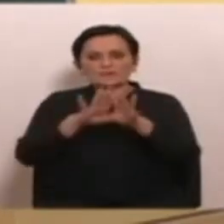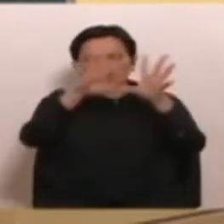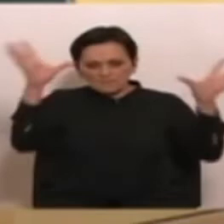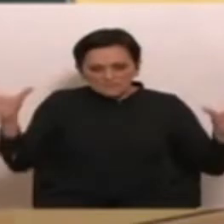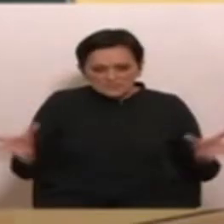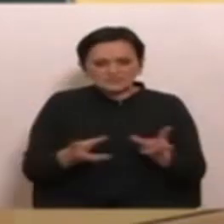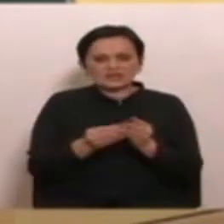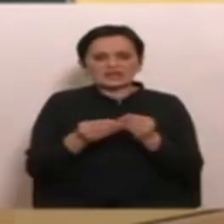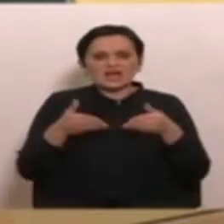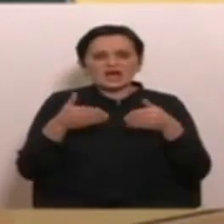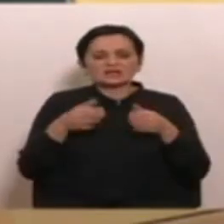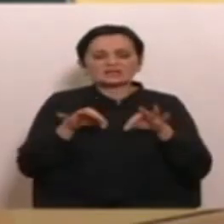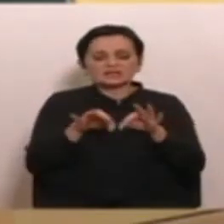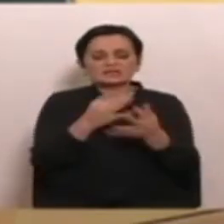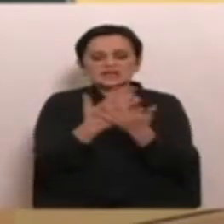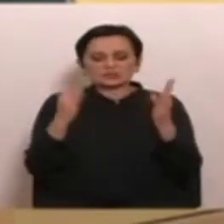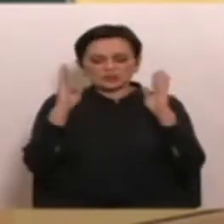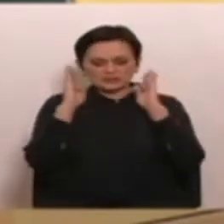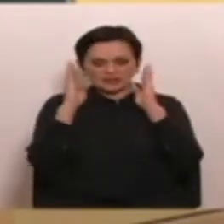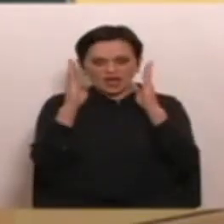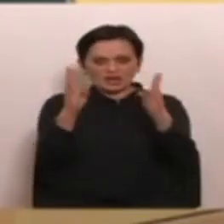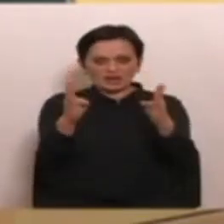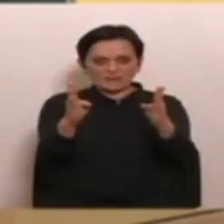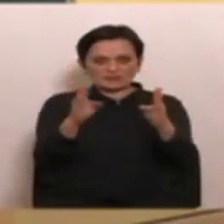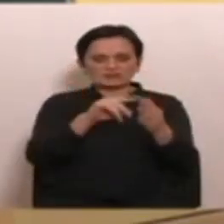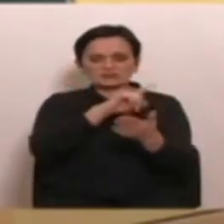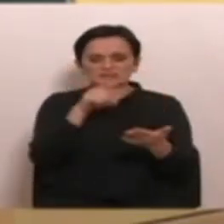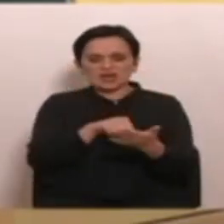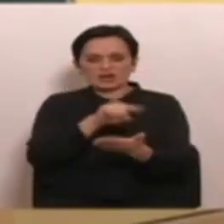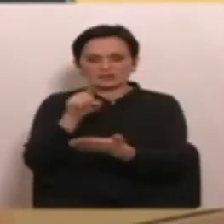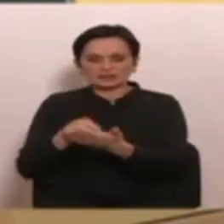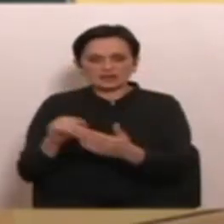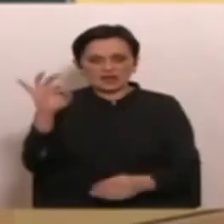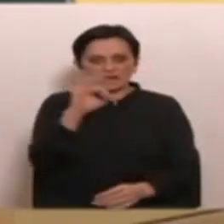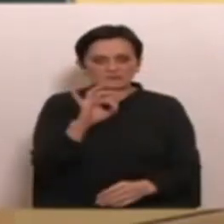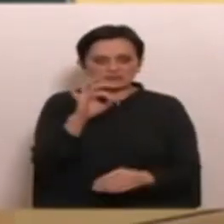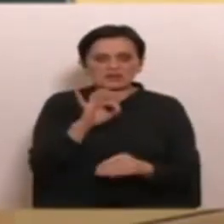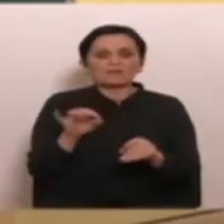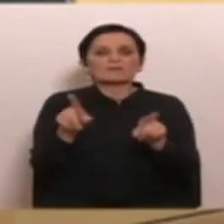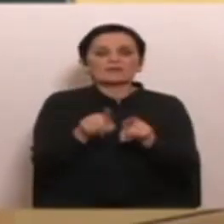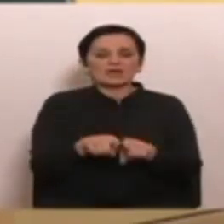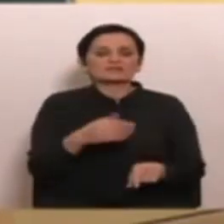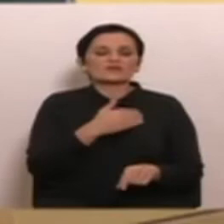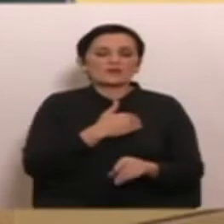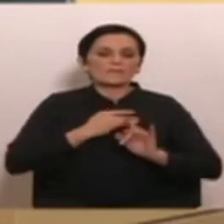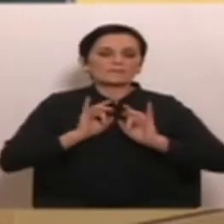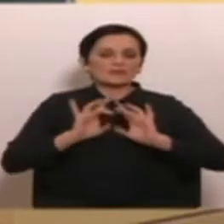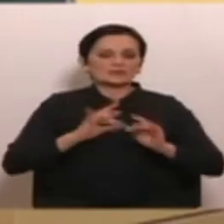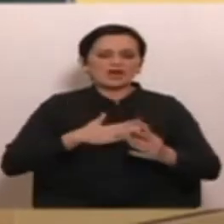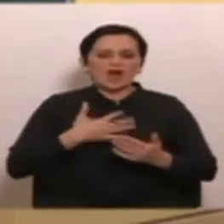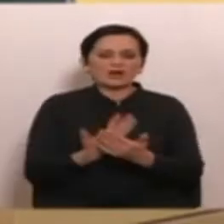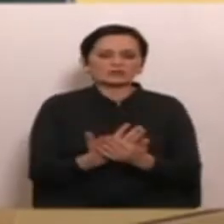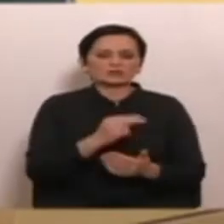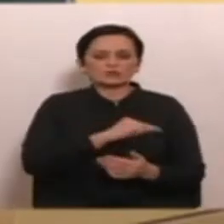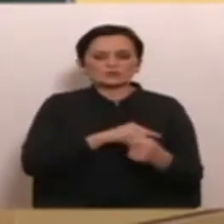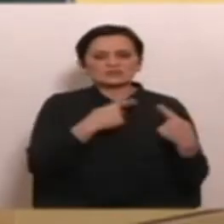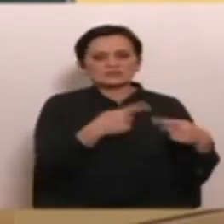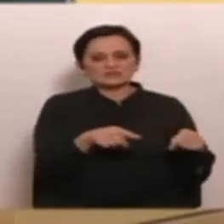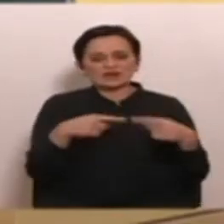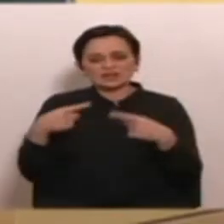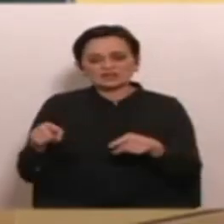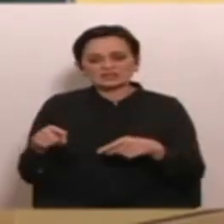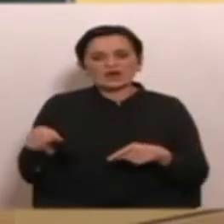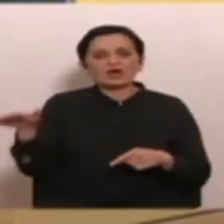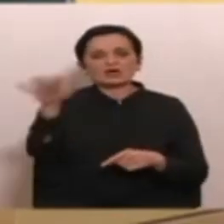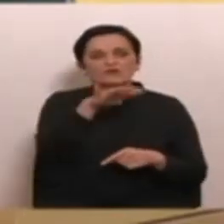დერეფნის გაციფროვნების საკითხებზე. ასევე მინდა აღვნიშნო, რომ აქტიურად მუშაობთ სხვადასხვა ქვეყნის მთავრობებთან